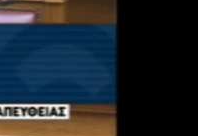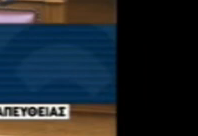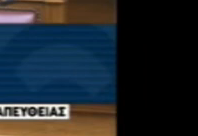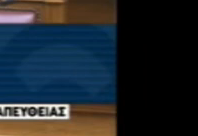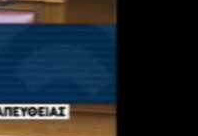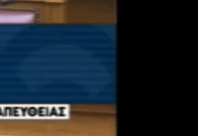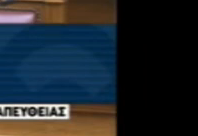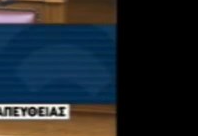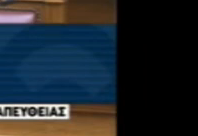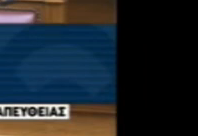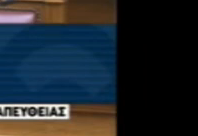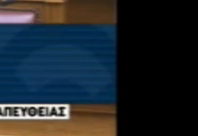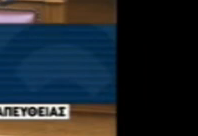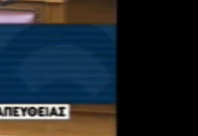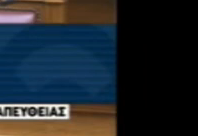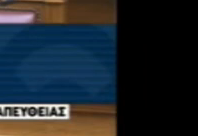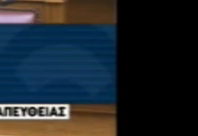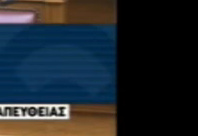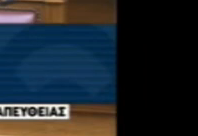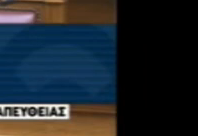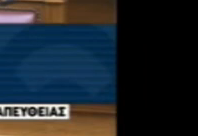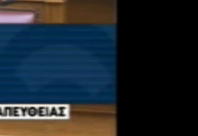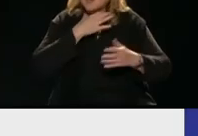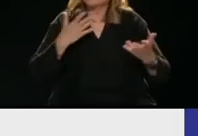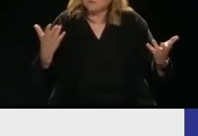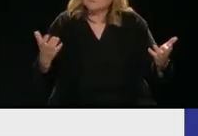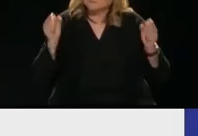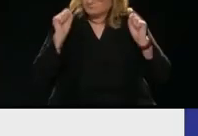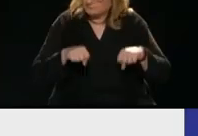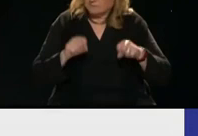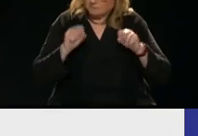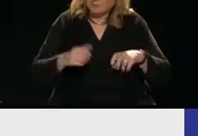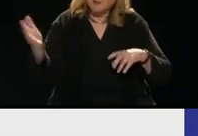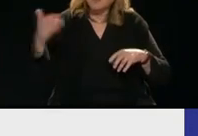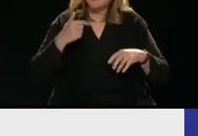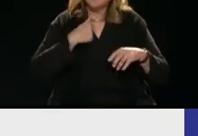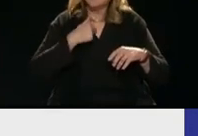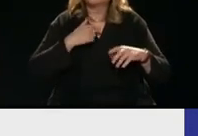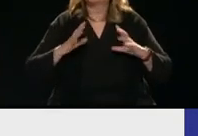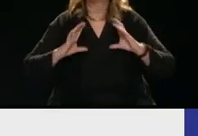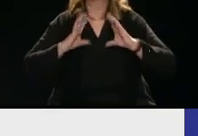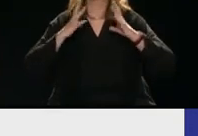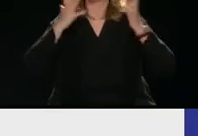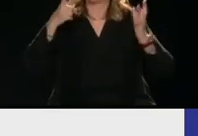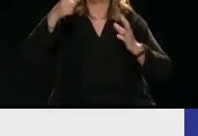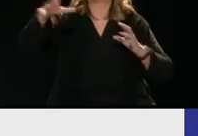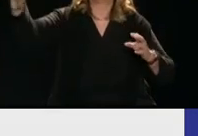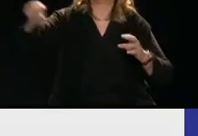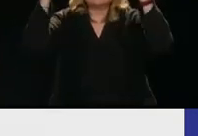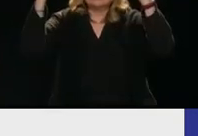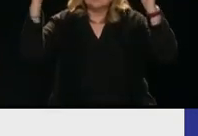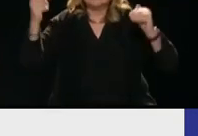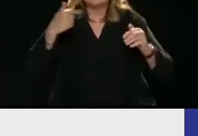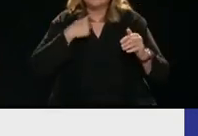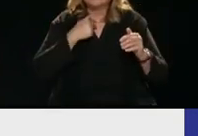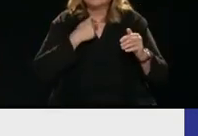ρεκόρ 6.500 αποφάσεις μέσα σε έναν μήνα μέν είμαι κατά να μου φέρνεις εμένα όποιον γουστάρεις στη χώρα μου